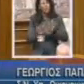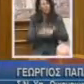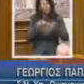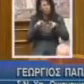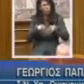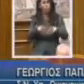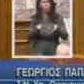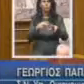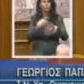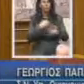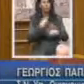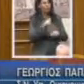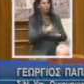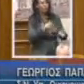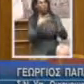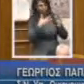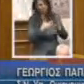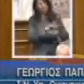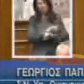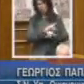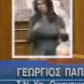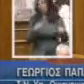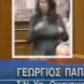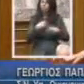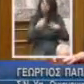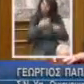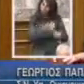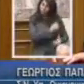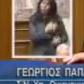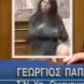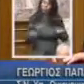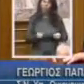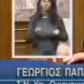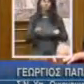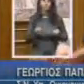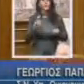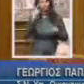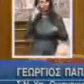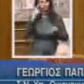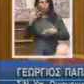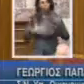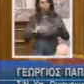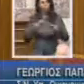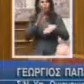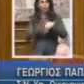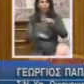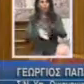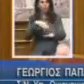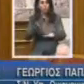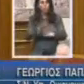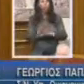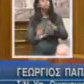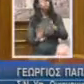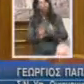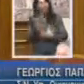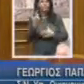σκοπεύουμε να διαψεύσουμε τις προσδοκίες τους. Με αυτόν τον προϋπολογισμό υλοποιούμε το πρόγραμμά μας. Κάνουμε βήματα για την ανάταξη οικονομίας, στηρίζουμε τους